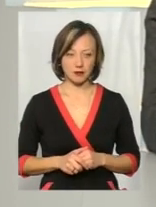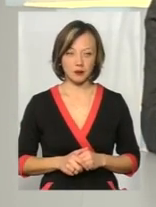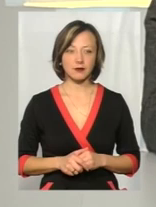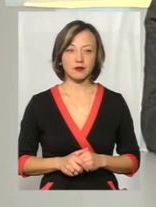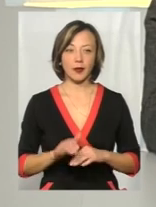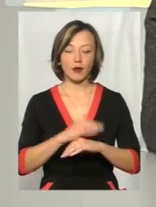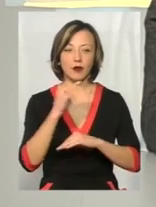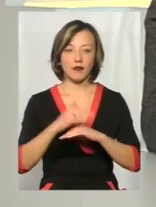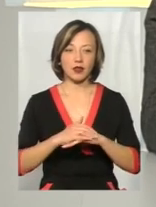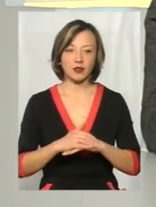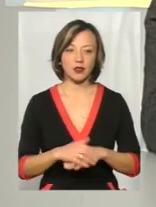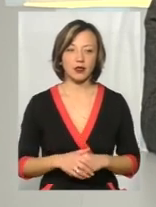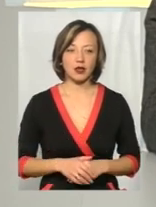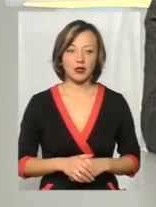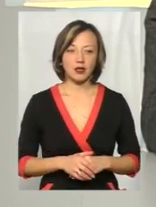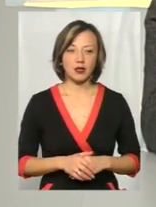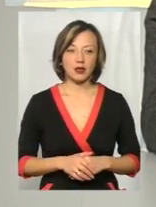Добрий вечір. Я хотіла